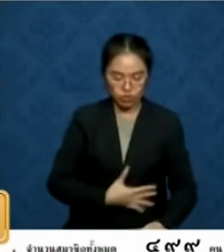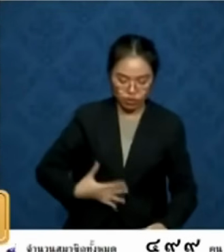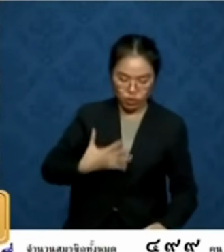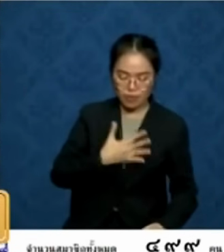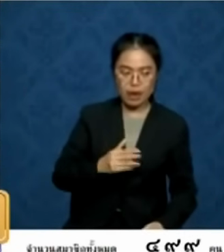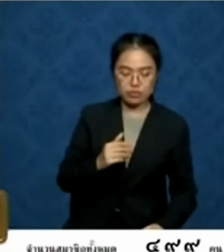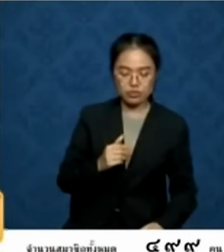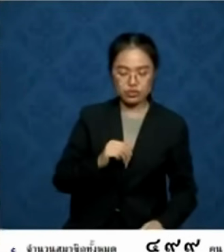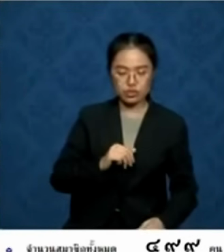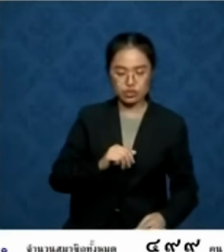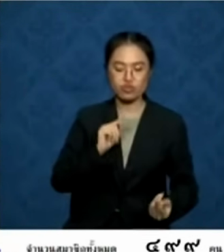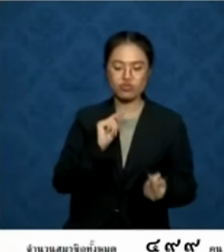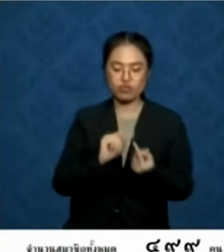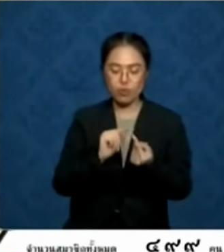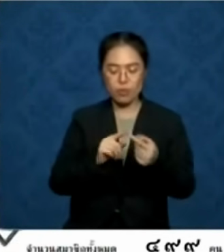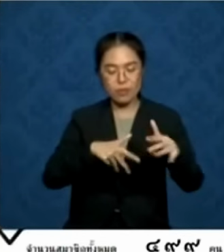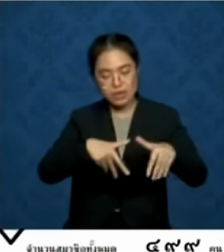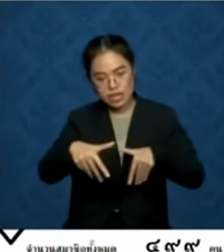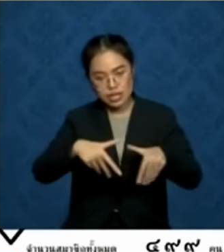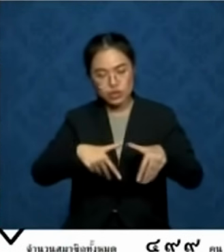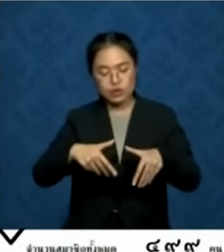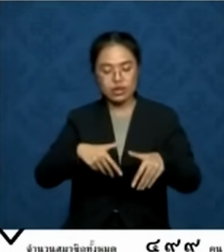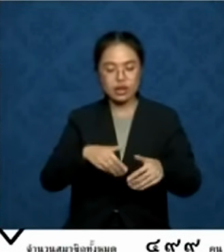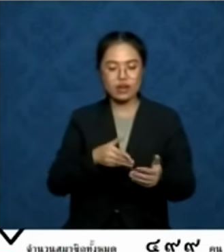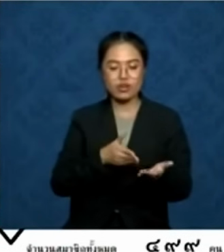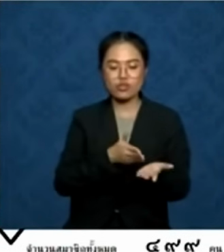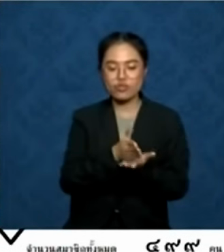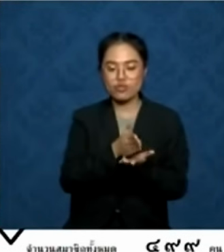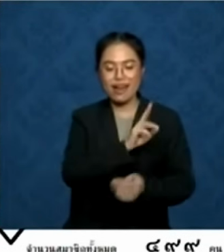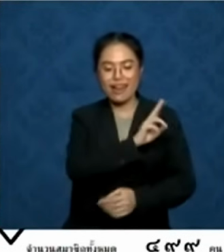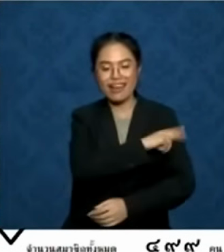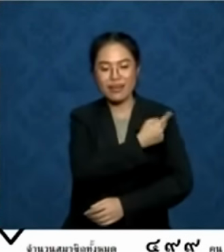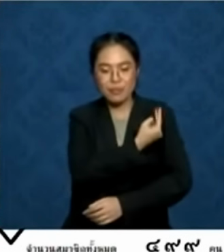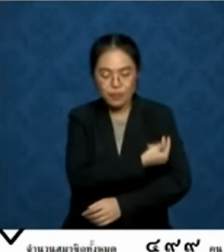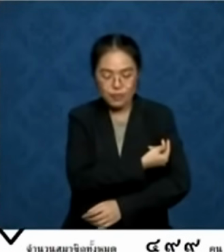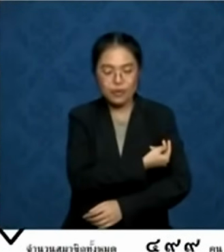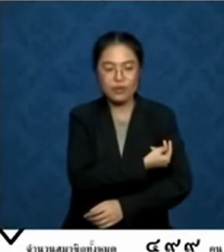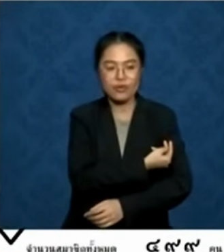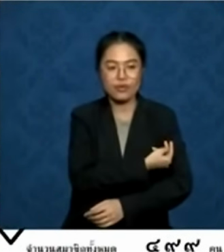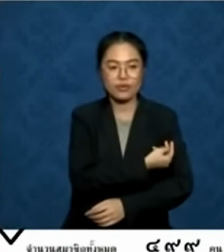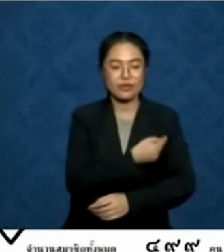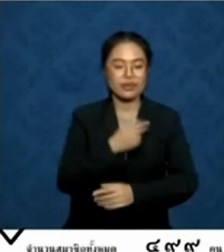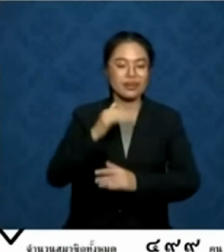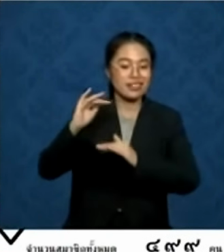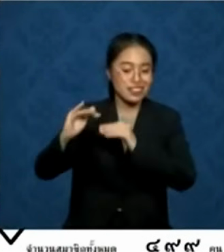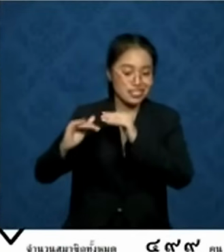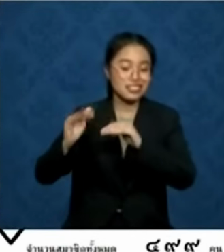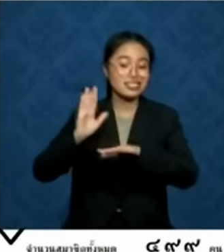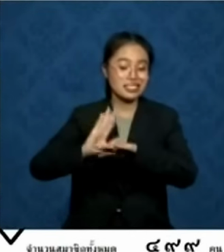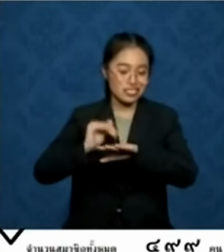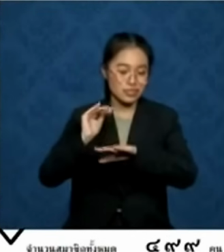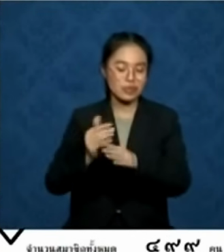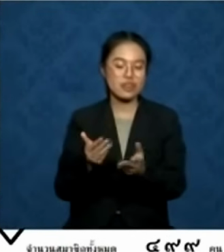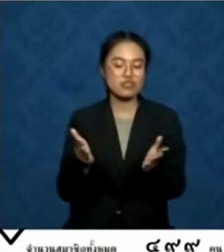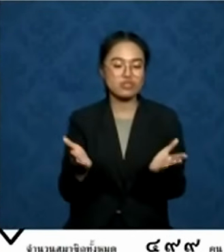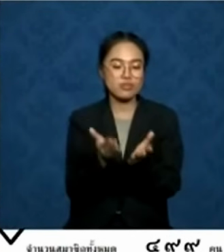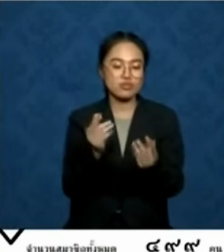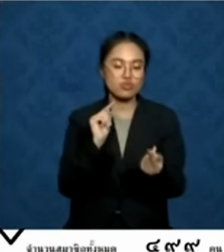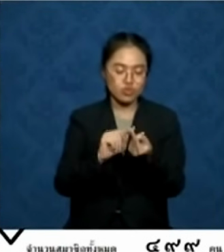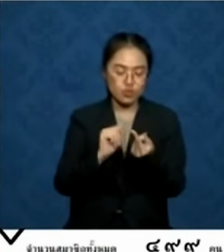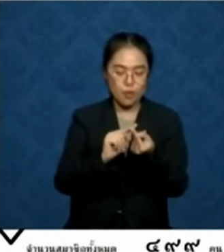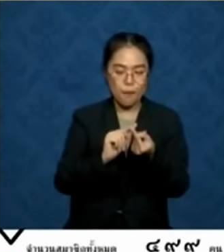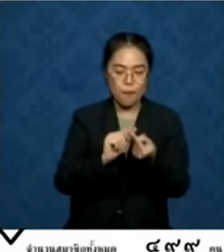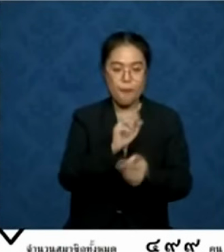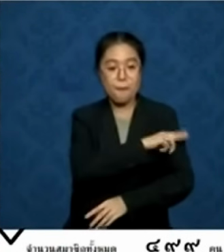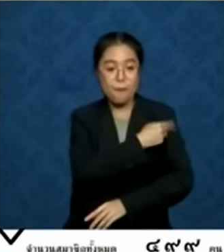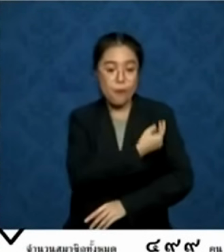องแก่ประชาชนและบุคลากรทางแพทย์เสริมสร้างความเป็นเลิศทางการแพทย์แผนไทยการแพทย์ทางเลือก